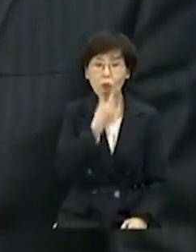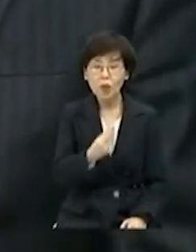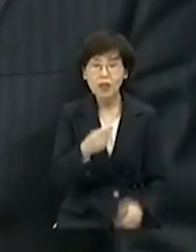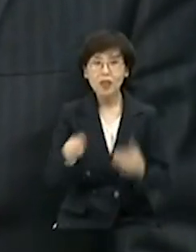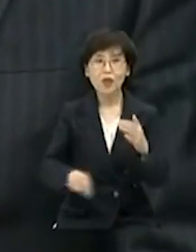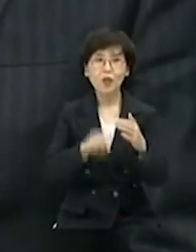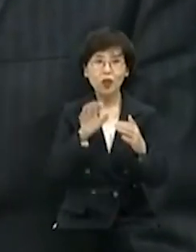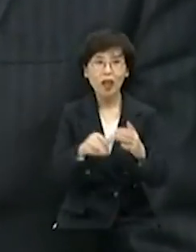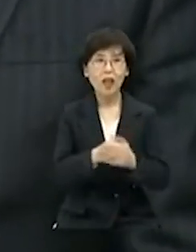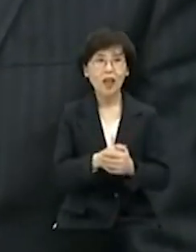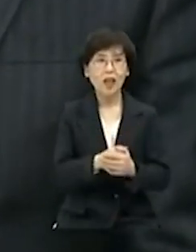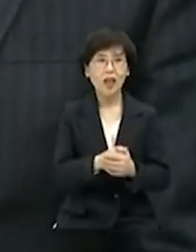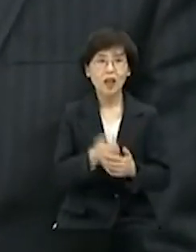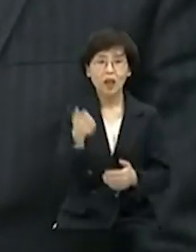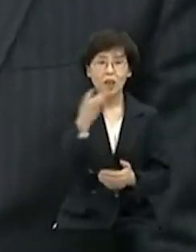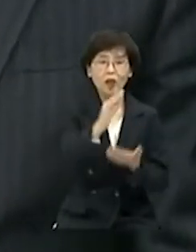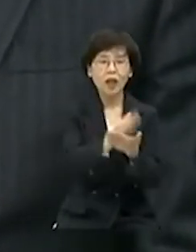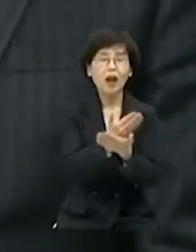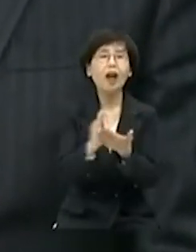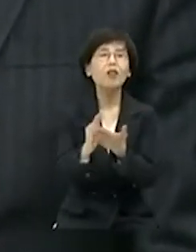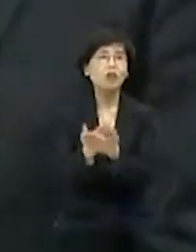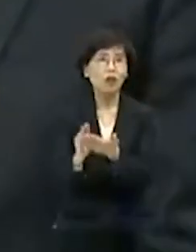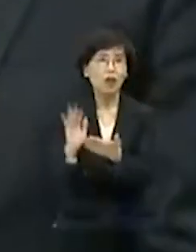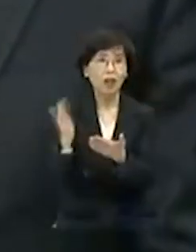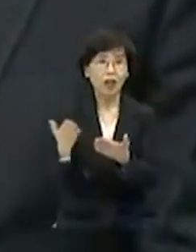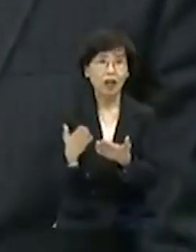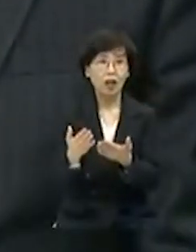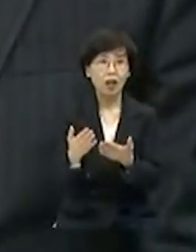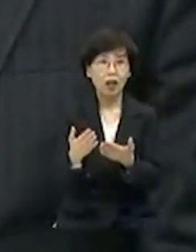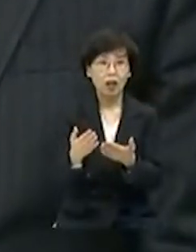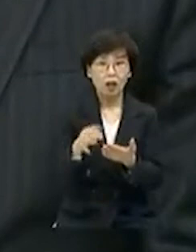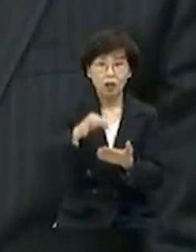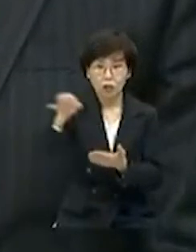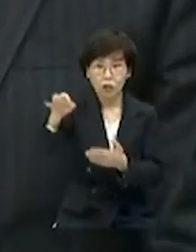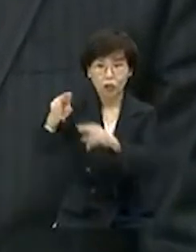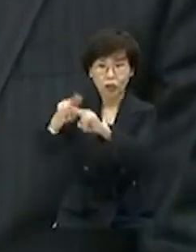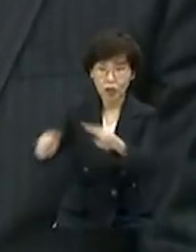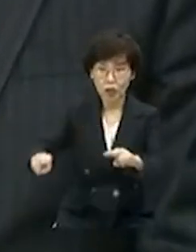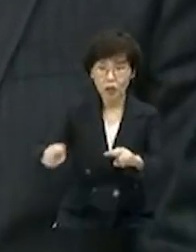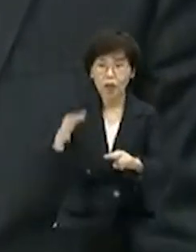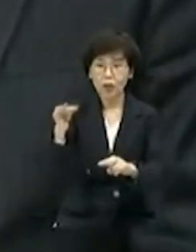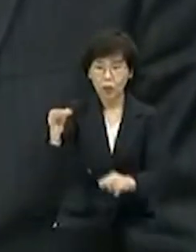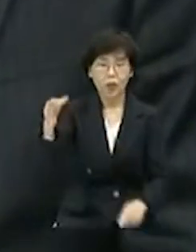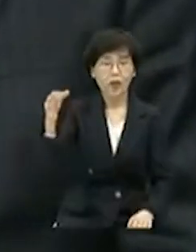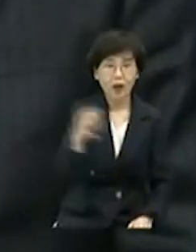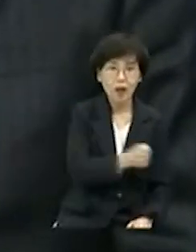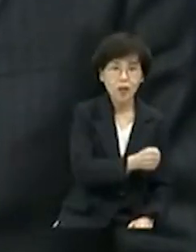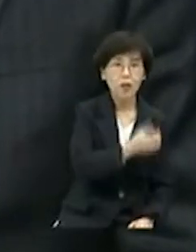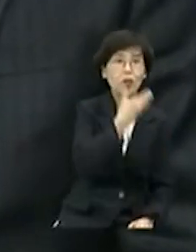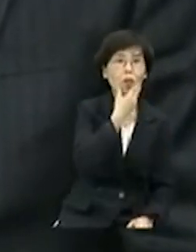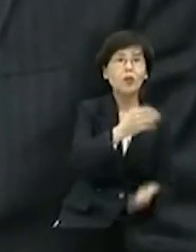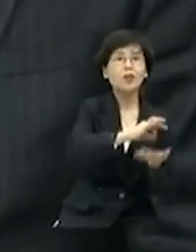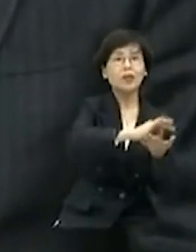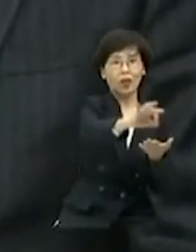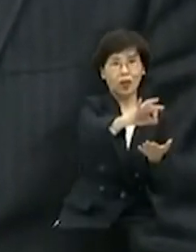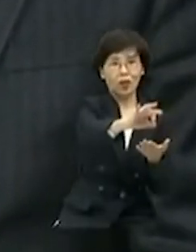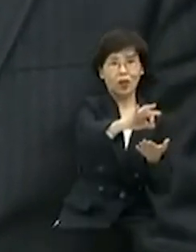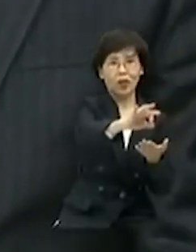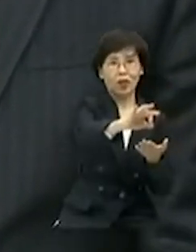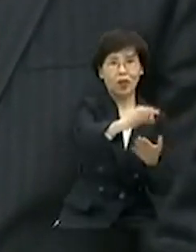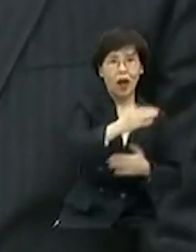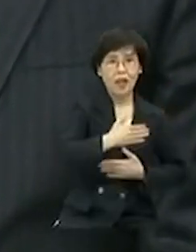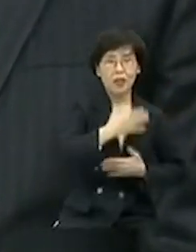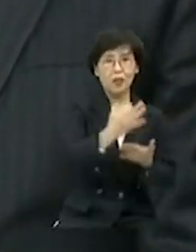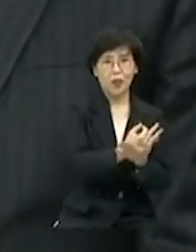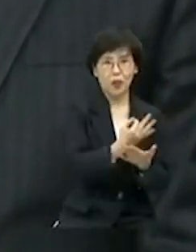중에 몇 개를 잘라내는 겁니다. 주둔 거를 그렇죠. 안 주고 그 재원을 써서 자, 복지를 하는 거기 때문에. 저도